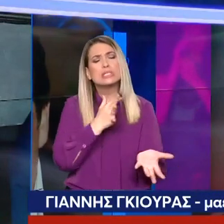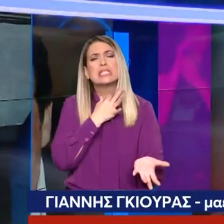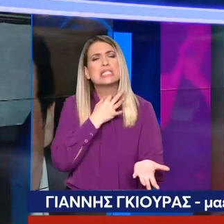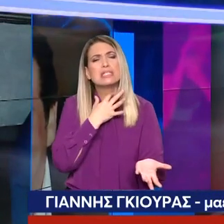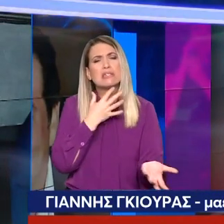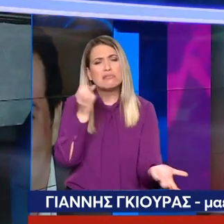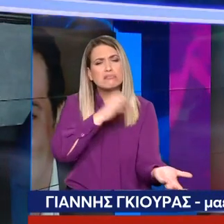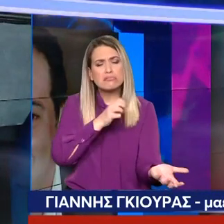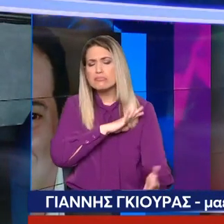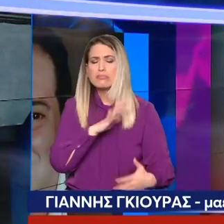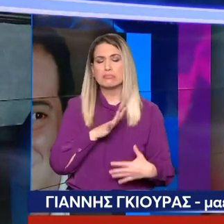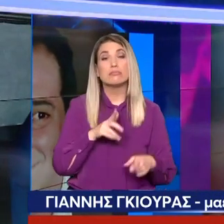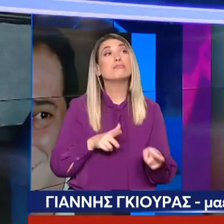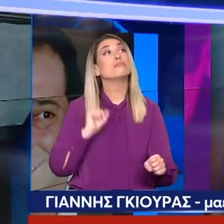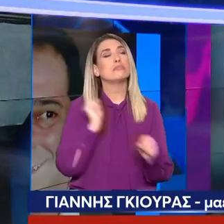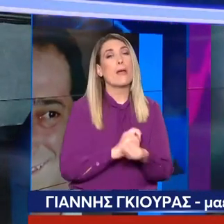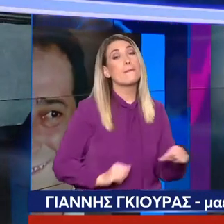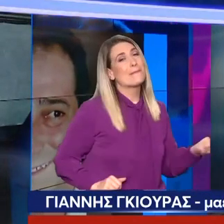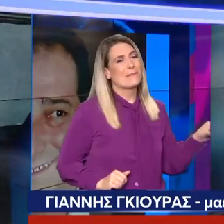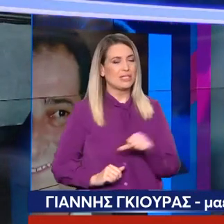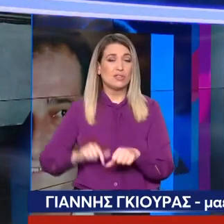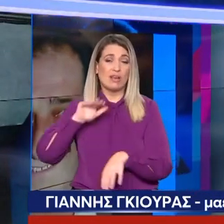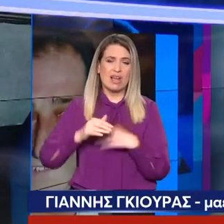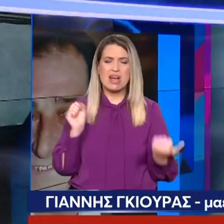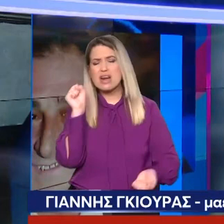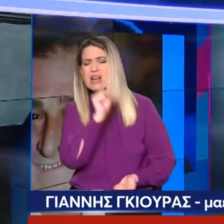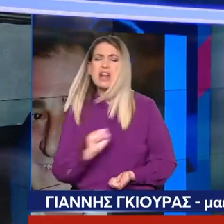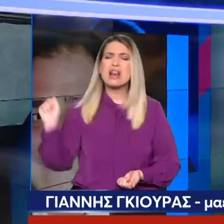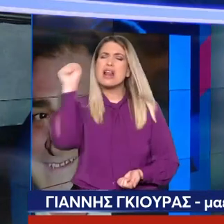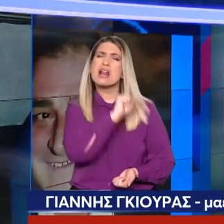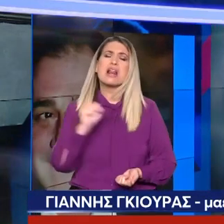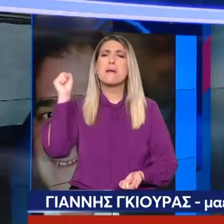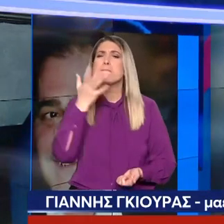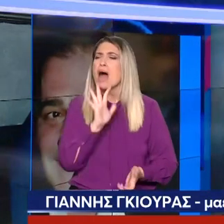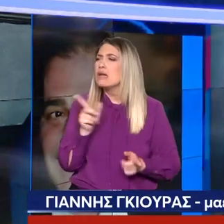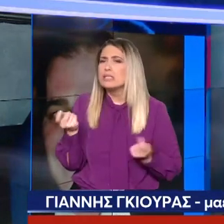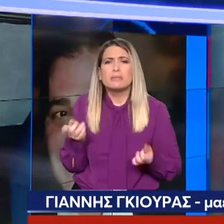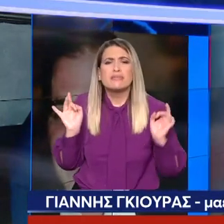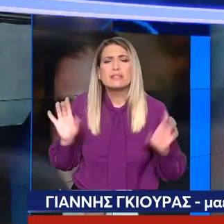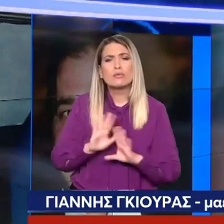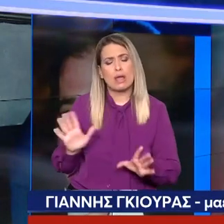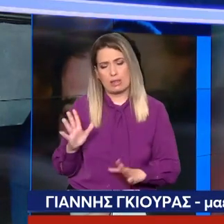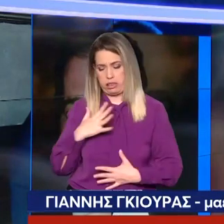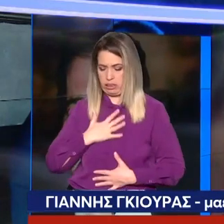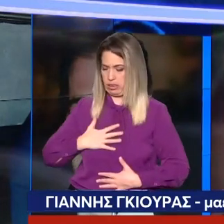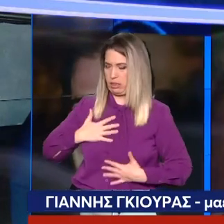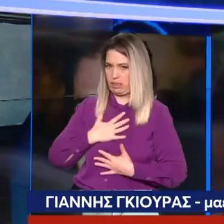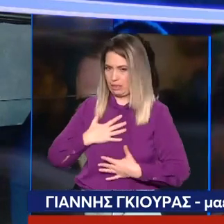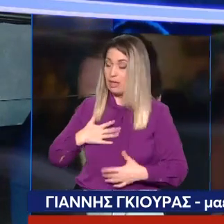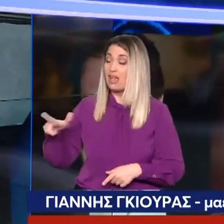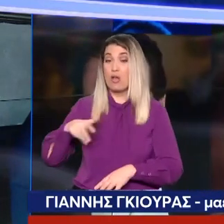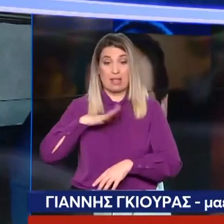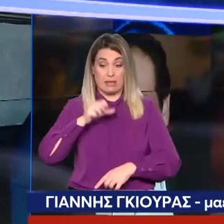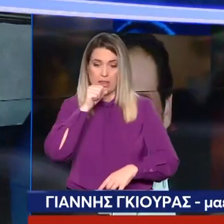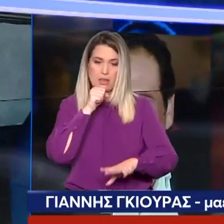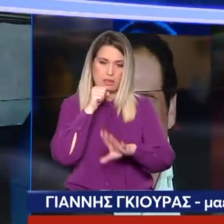χρειαζότανε και ήρθε πίσω και έβγαλε όλη τη βραδιά. Όλη τη βραδιά σαν να μην συνέβαινε τίποτα. Απλώς ζήτησε συγγνώμη από τον